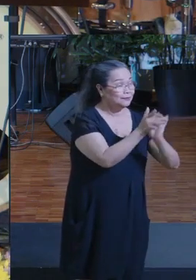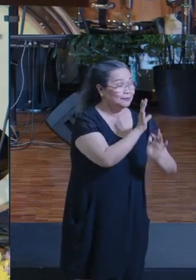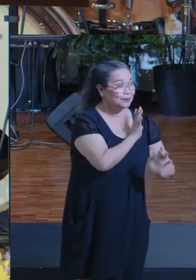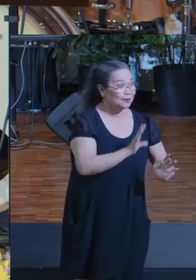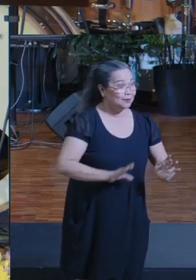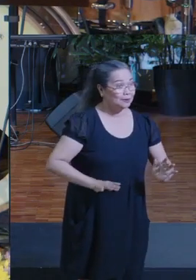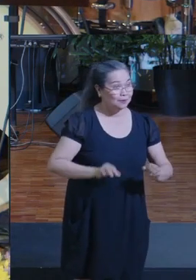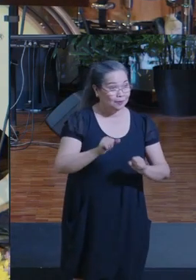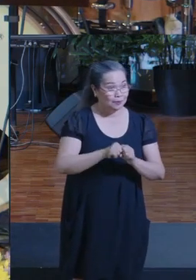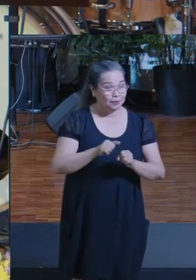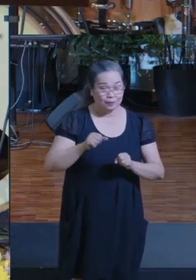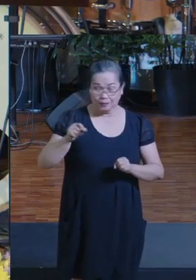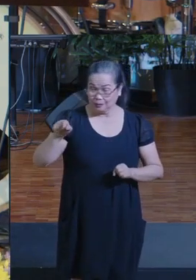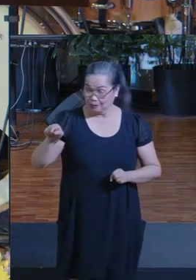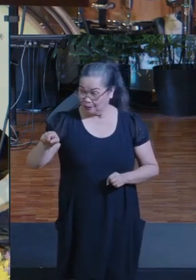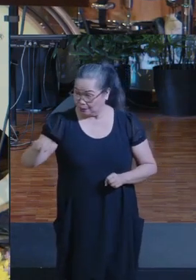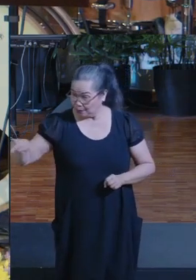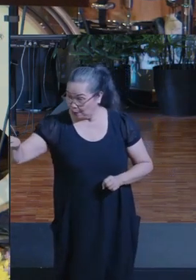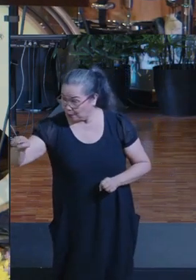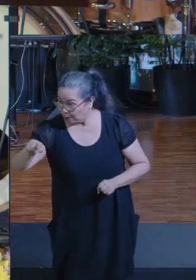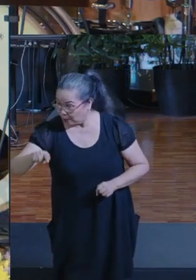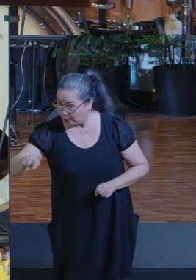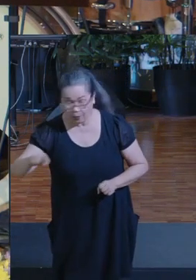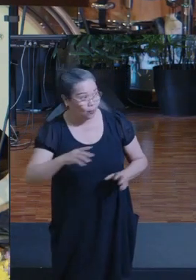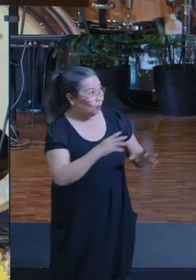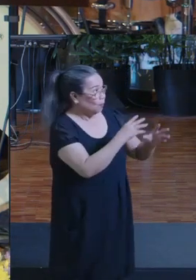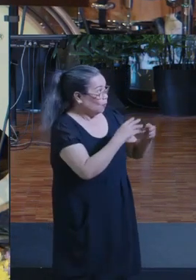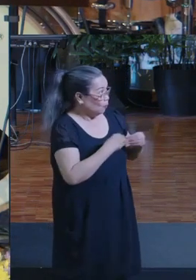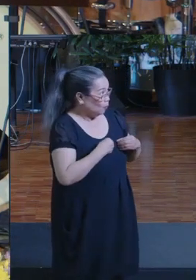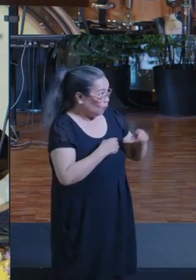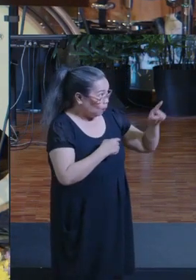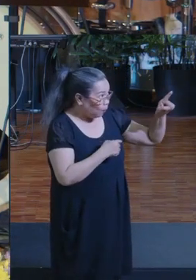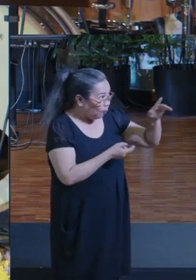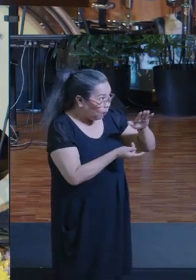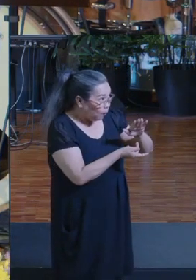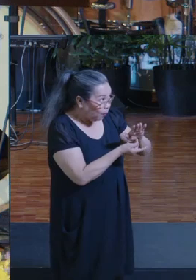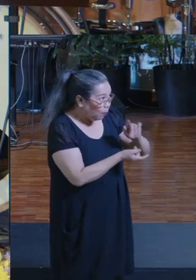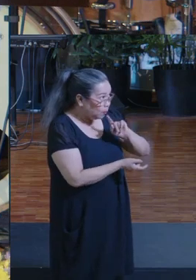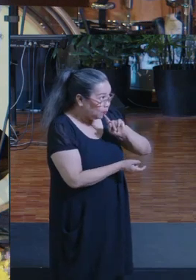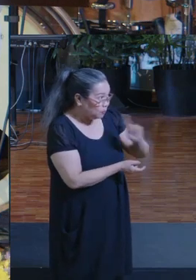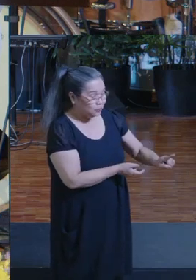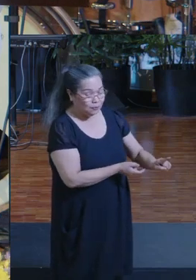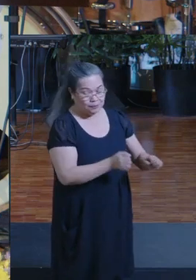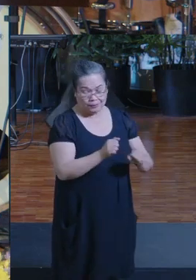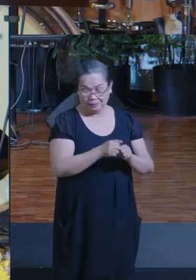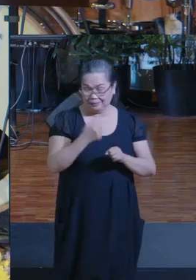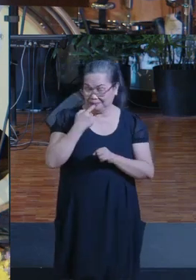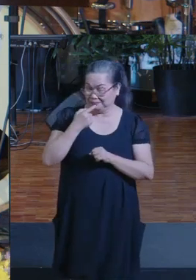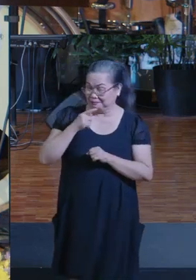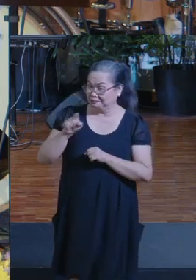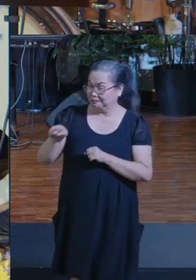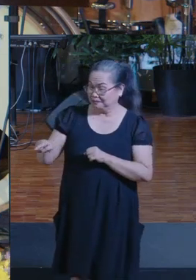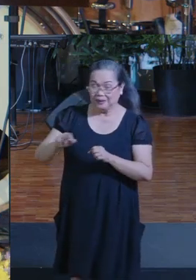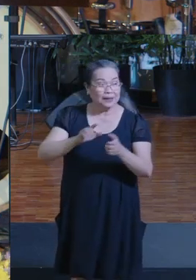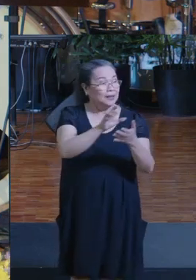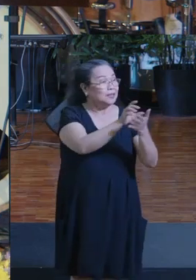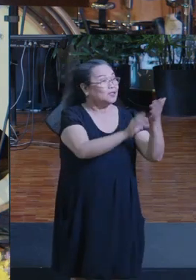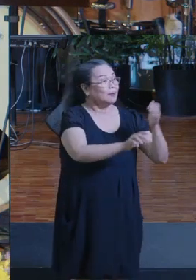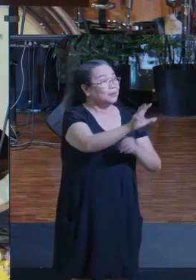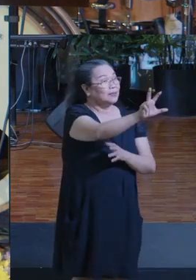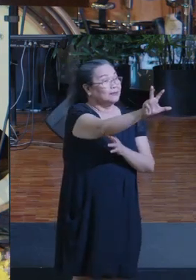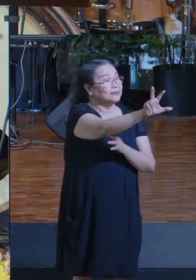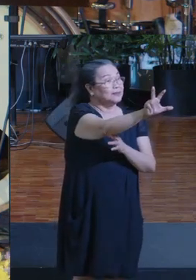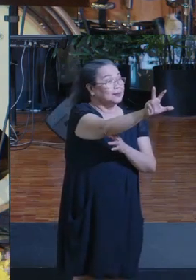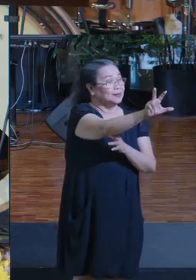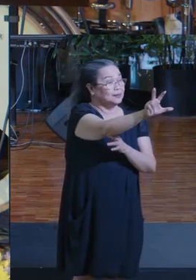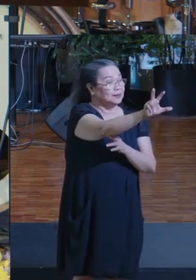ay tanggapin bilang katuruan ng mga apostol. Pagkatapos niyang gawin yun, inumpisahan niya sa chapter